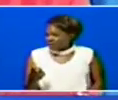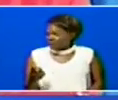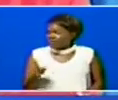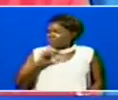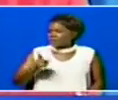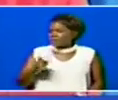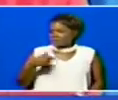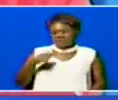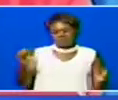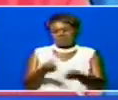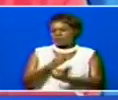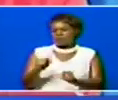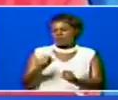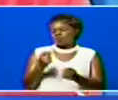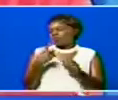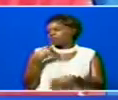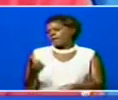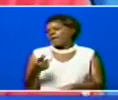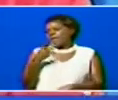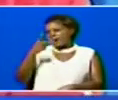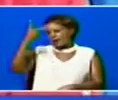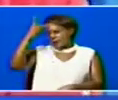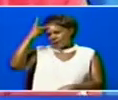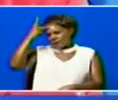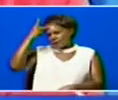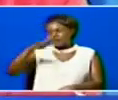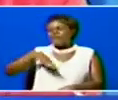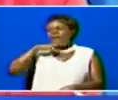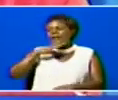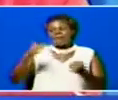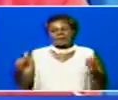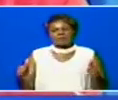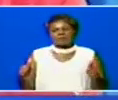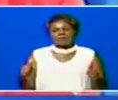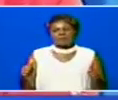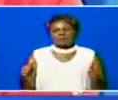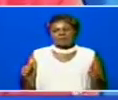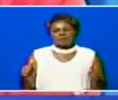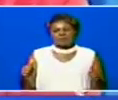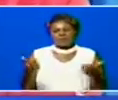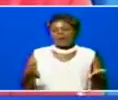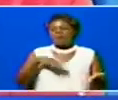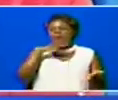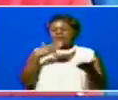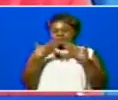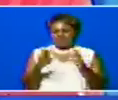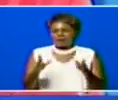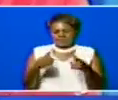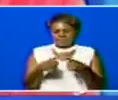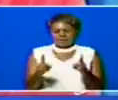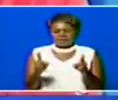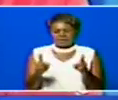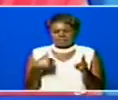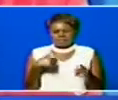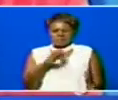Aliponitishia, hakuna venye ningefanya. Wazazi wangu bado wako wamekufa, bado walikuwa. Sasa ni marehemu. Mm. But inikawa na